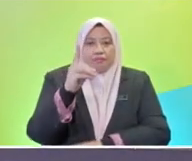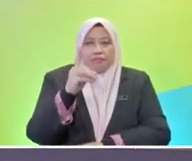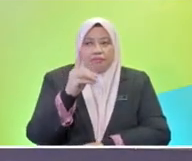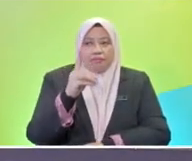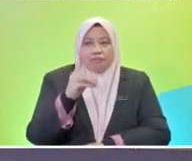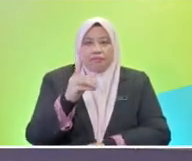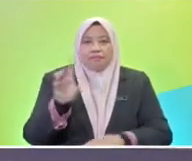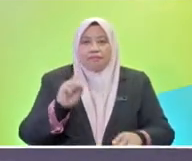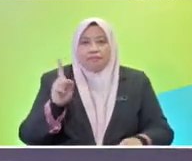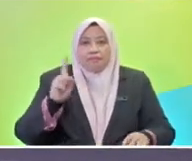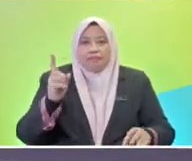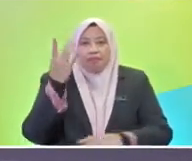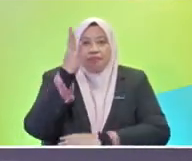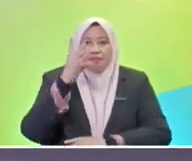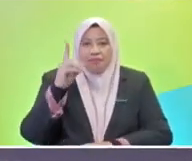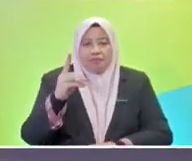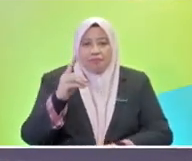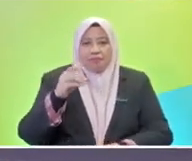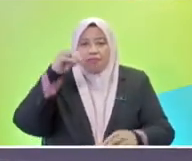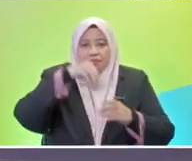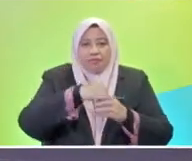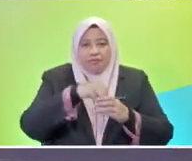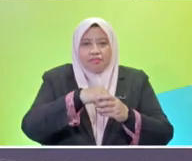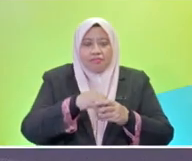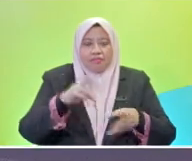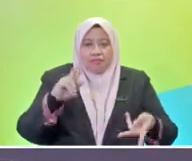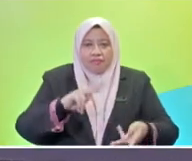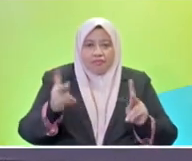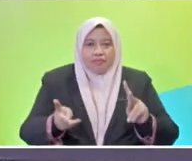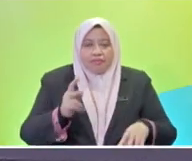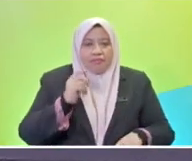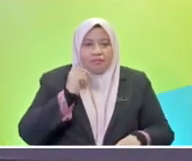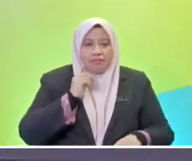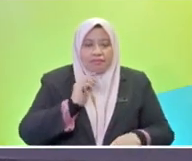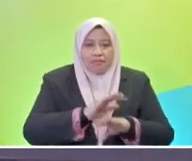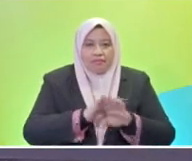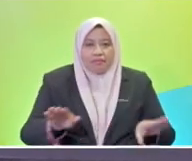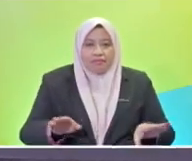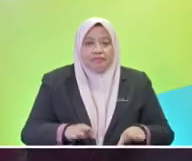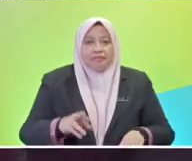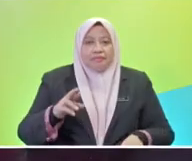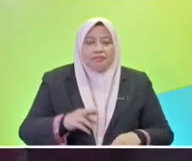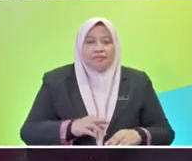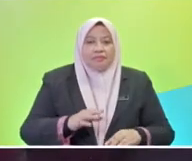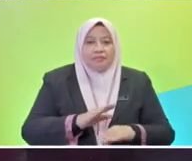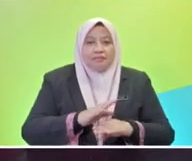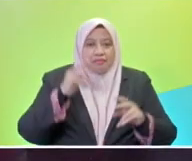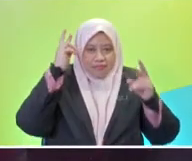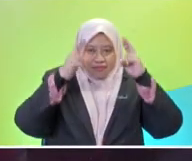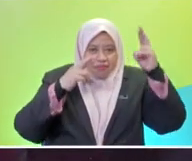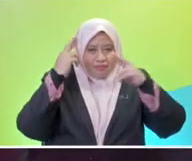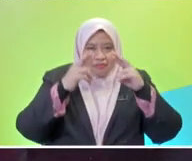satu? Pokok D yang ni. Ni. Ada magic sikit. Jangan risau, kotak hitam tu tidak berbahaya.